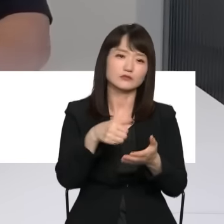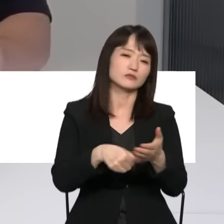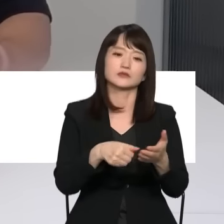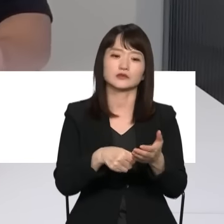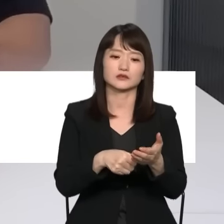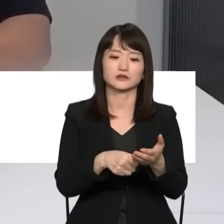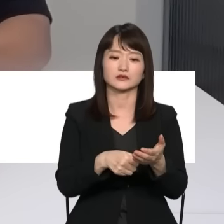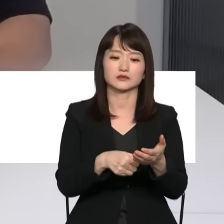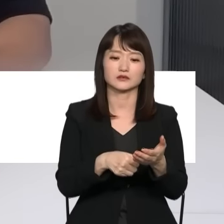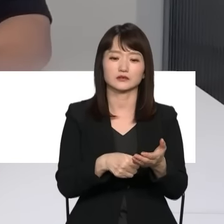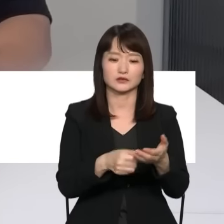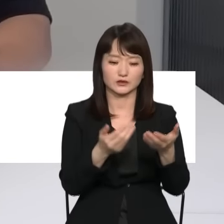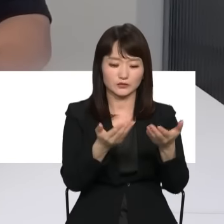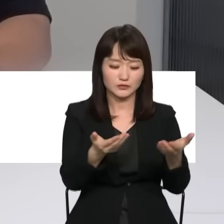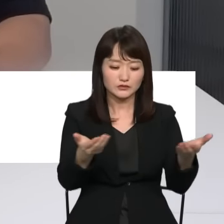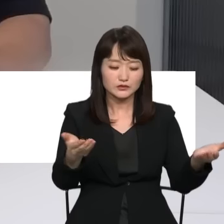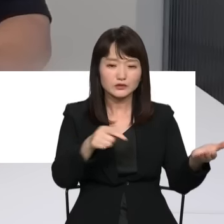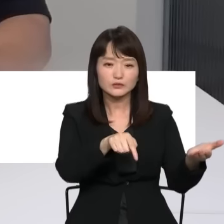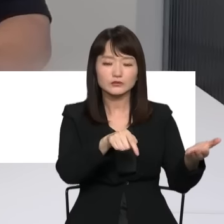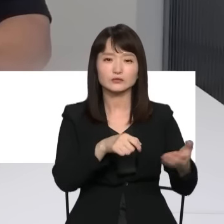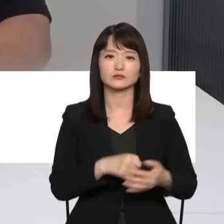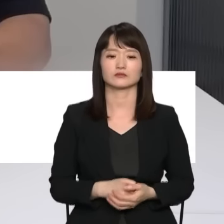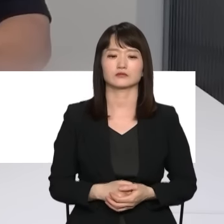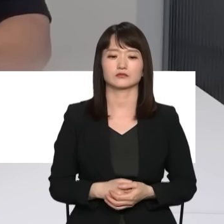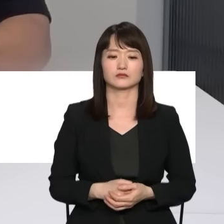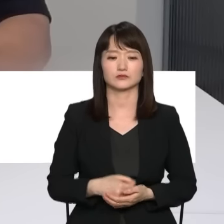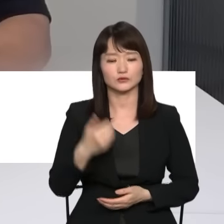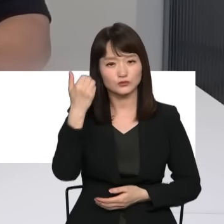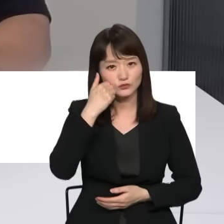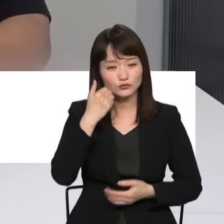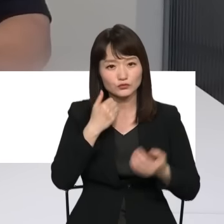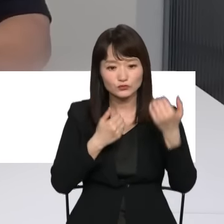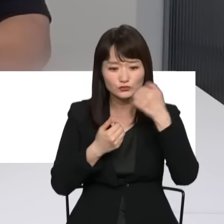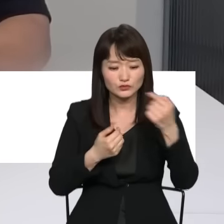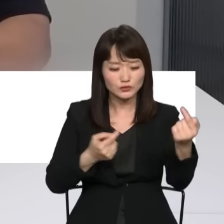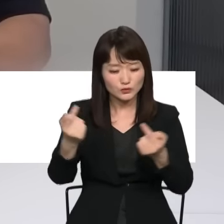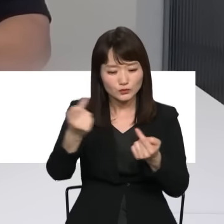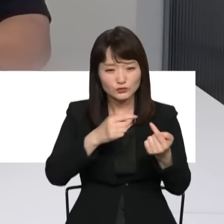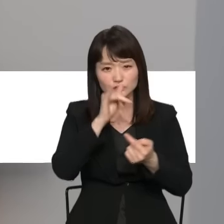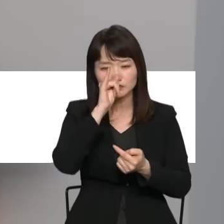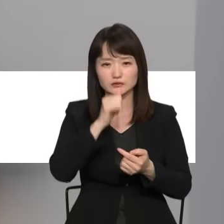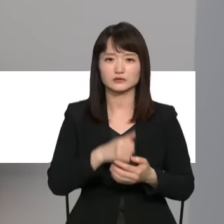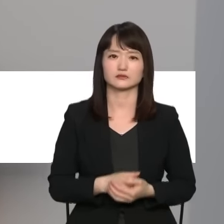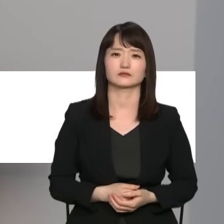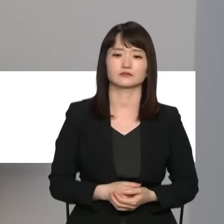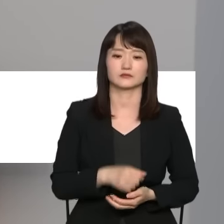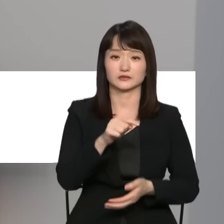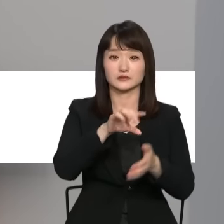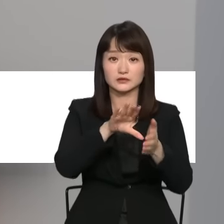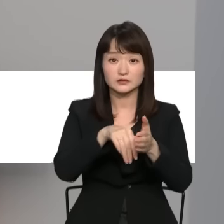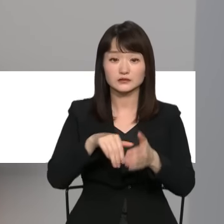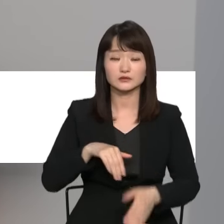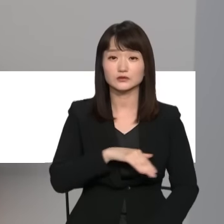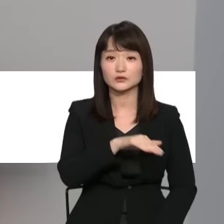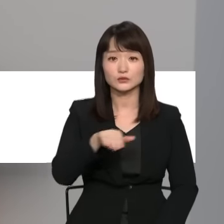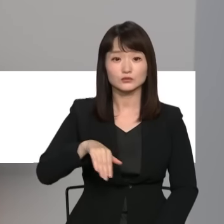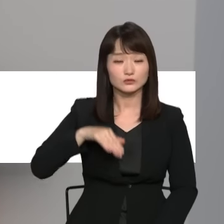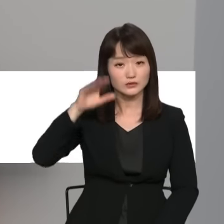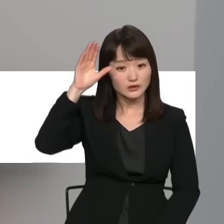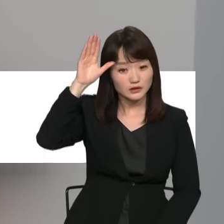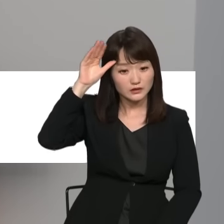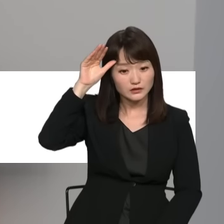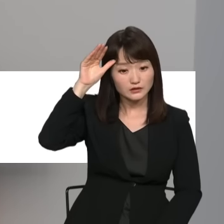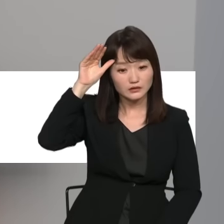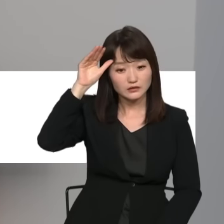이렇게 갖고 있는 곳이기 때문에 그리고 또 언제든 누구든 들어와서 있을 수 있고 그때 저희 개들도